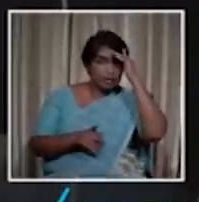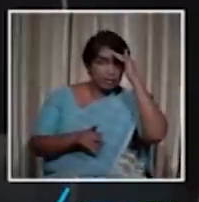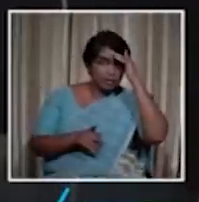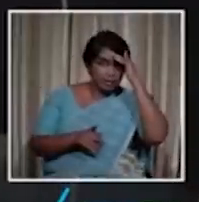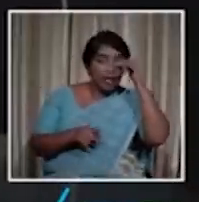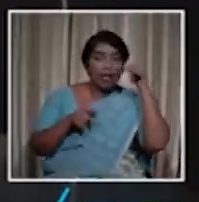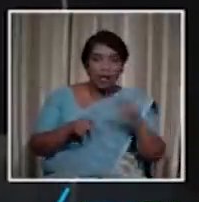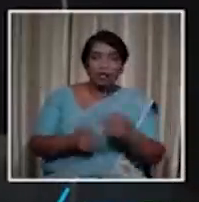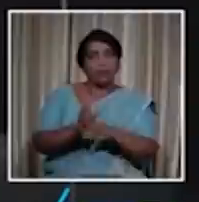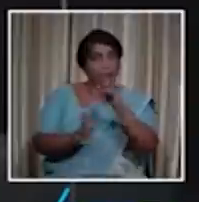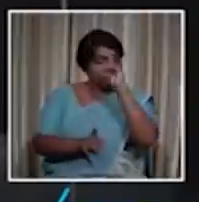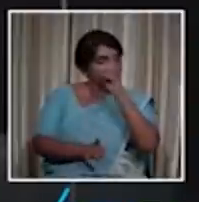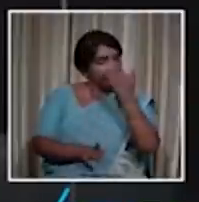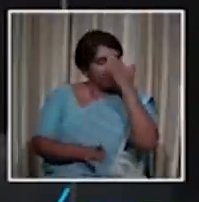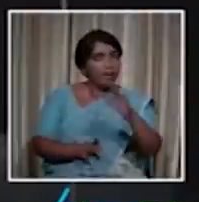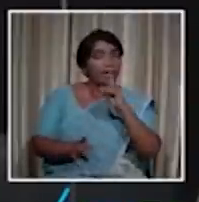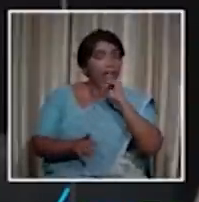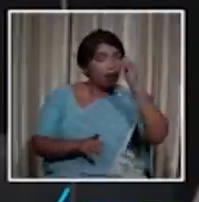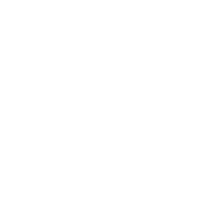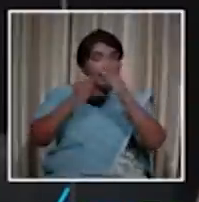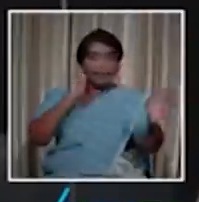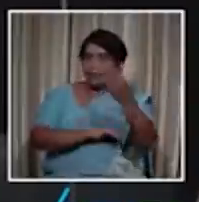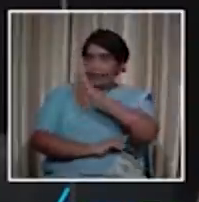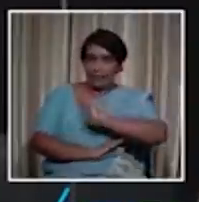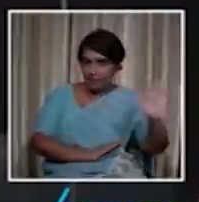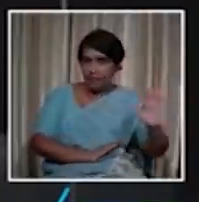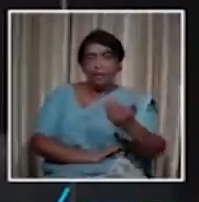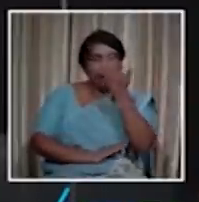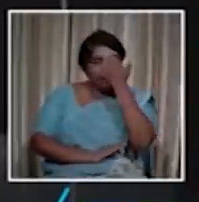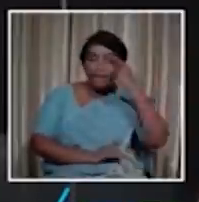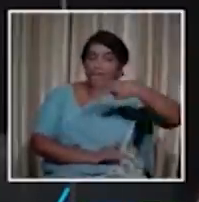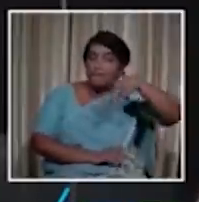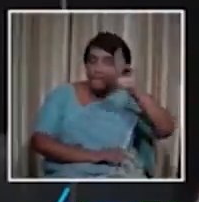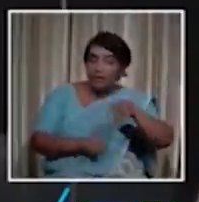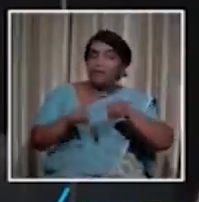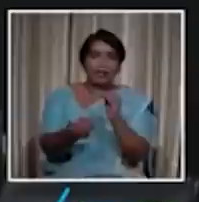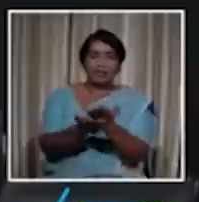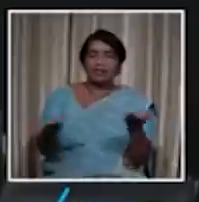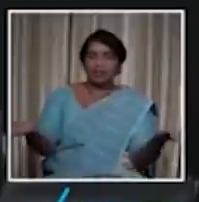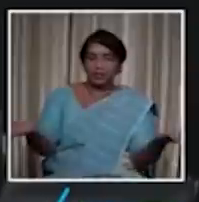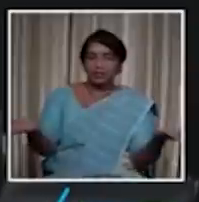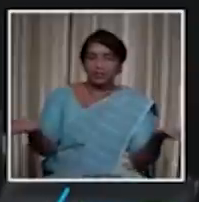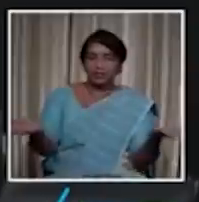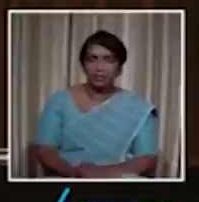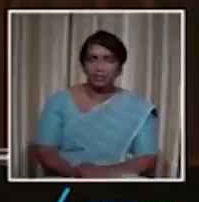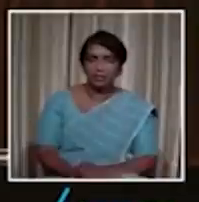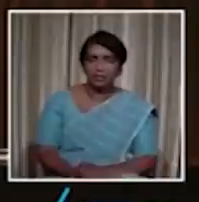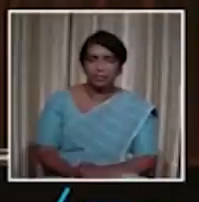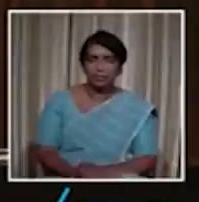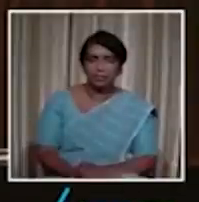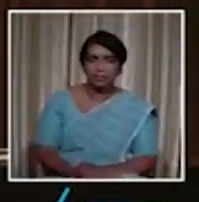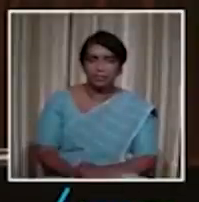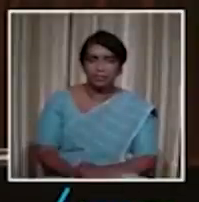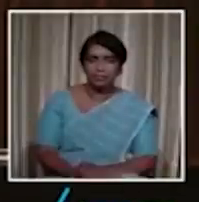අද අඩස්සිය ඇතුලේ තියාගන්නවා කතානායකට ගෙදර යන්න දෙන්නේ නැහැ කරුණා කළ විශ්වාස බංගෙට දවස දෙනකම් එන්න ප්‍රජාජනදුවයි